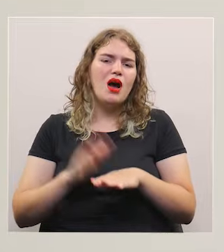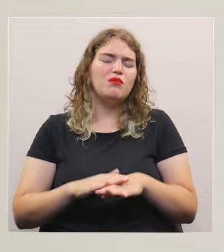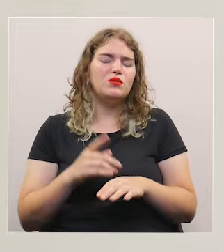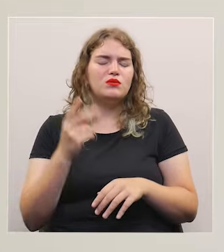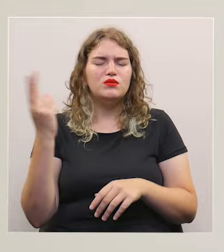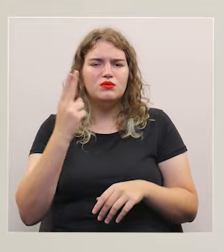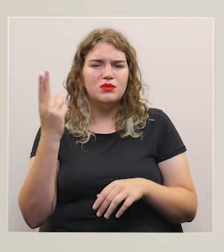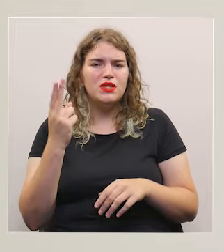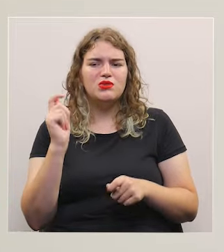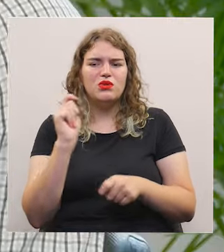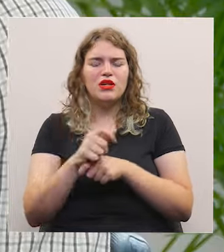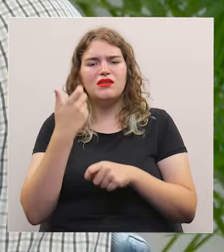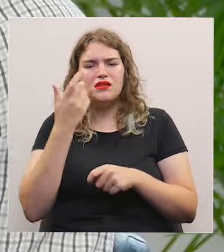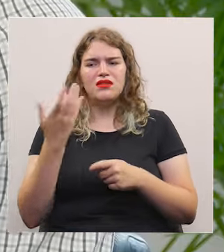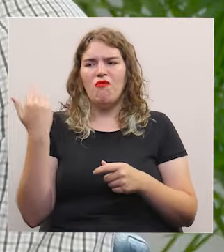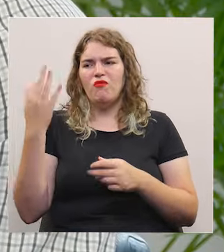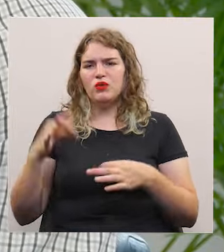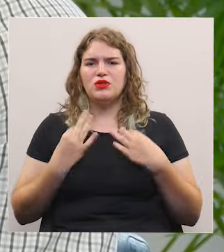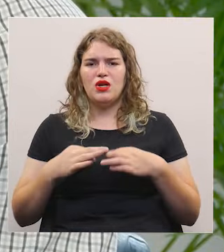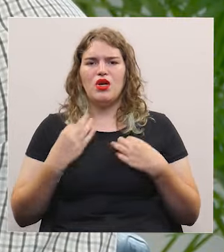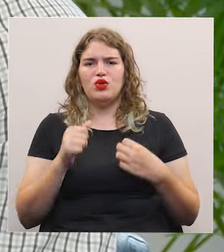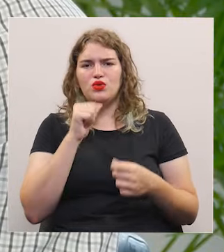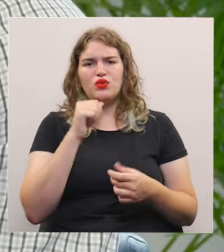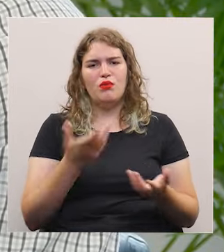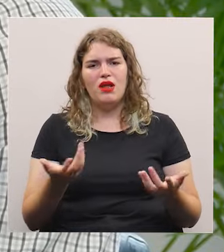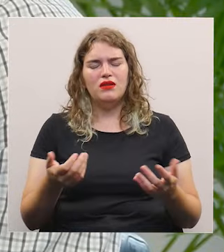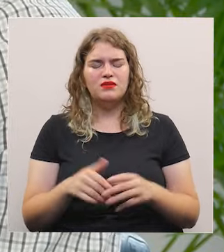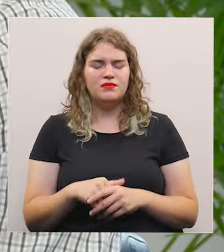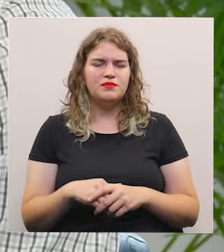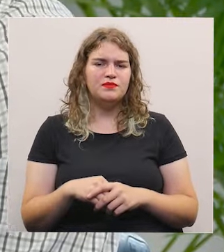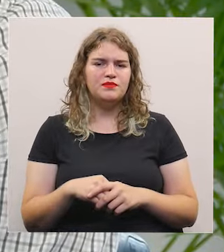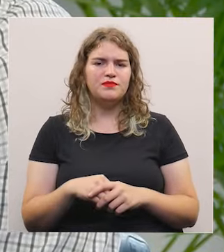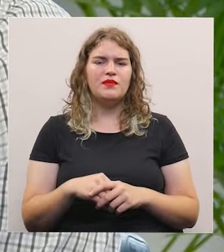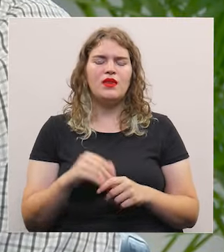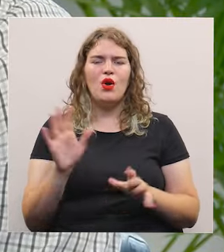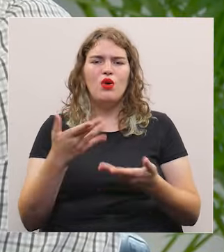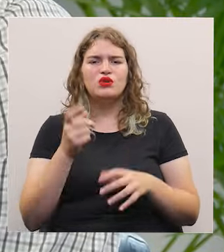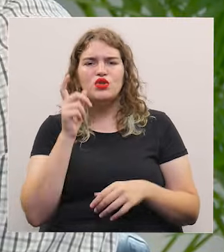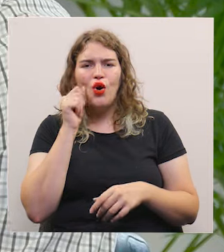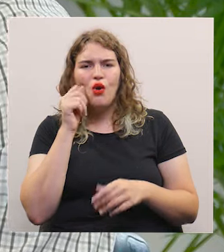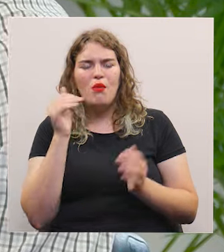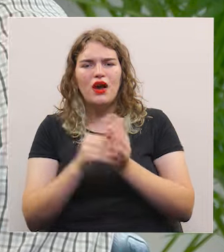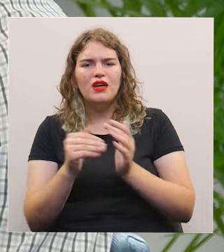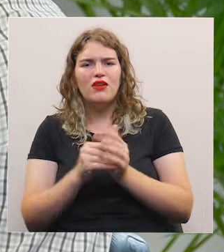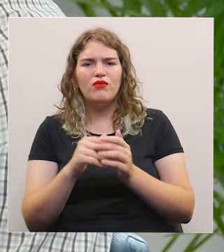Da. Și cred că asta e primul lucru pe care l-aș îndemna pe oricare om.